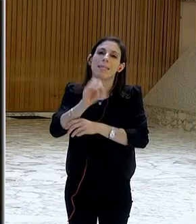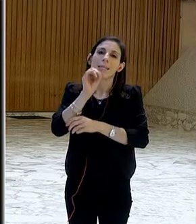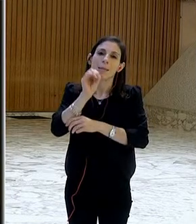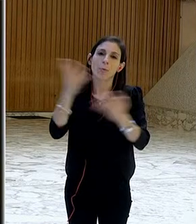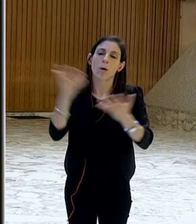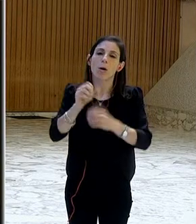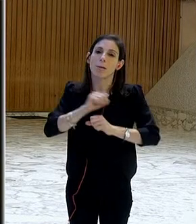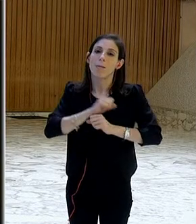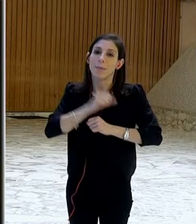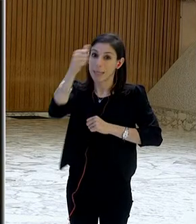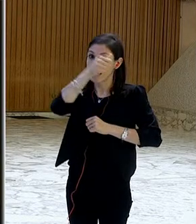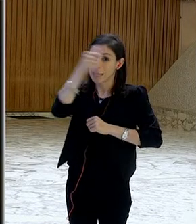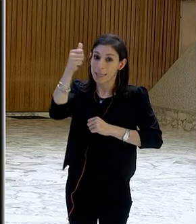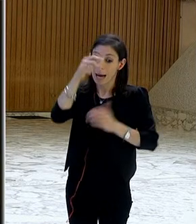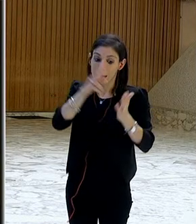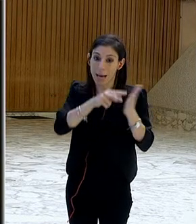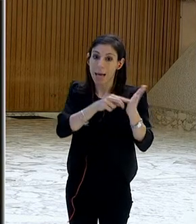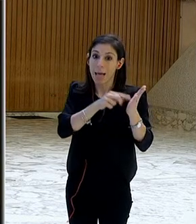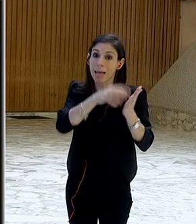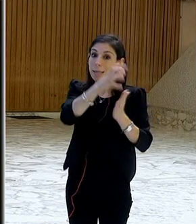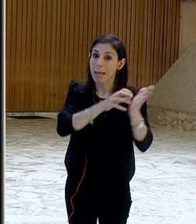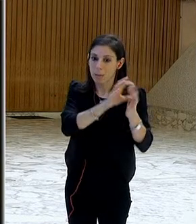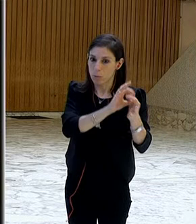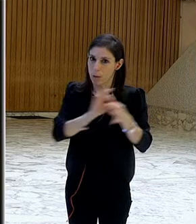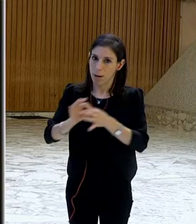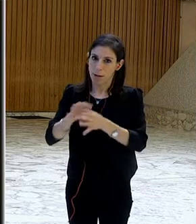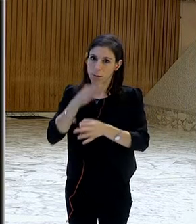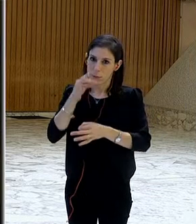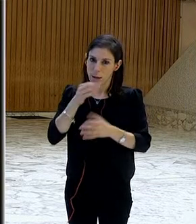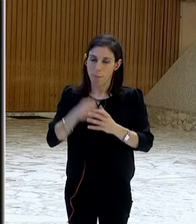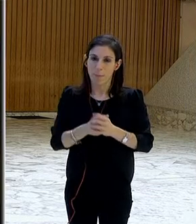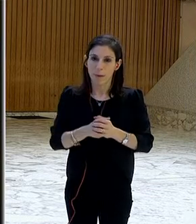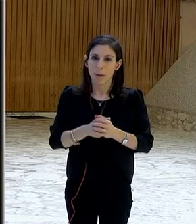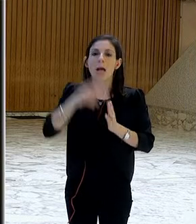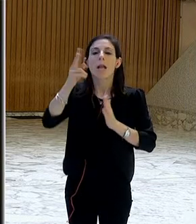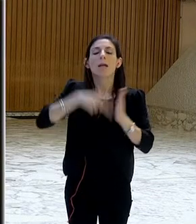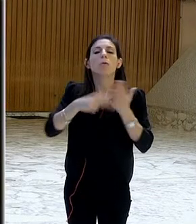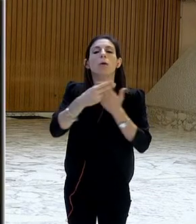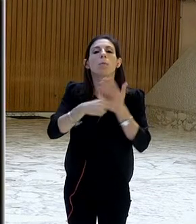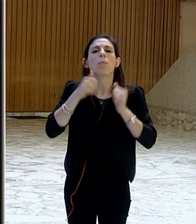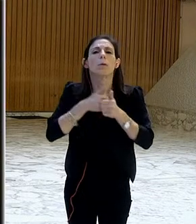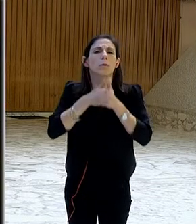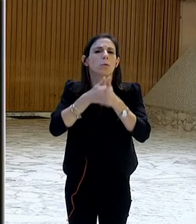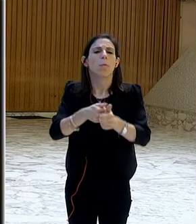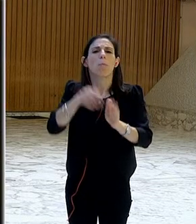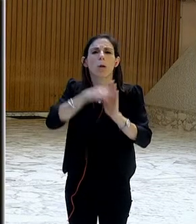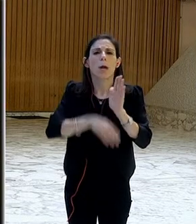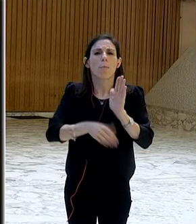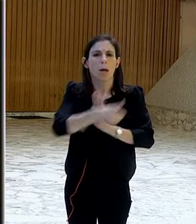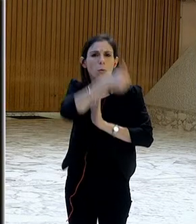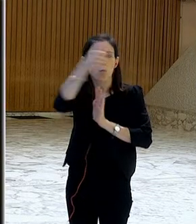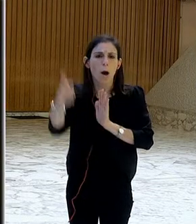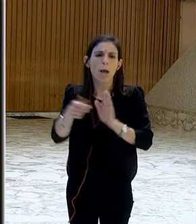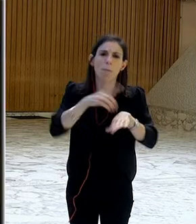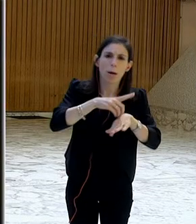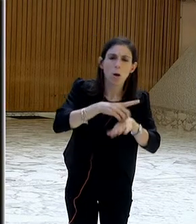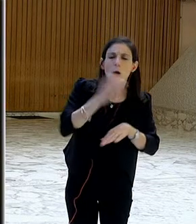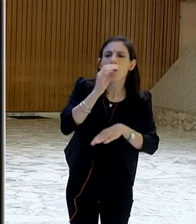médité. La lecture de la Bible peut suivre un programme annuel défini par la paroisse ou par le